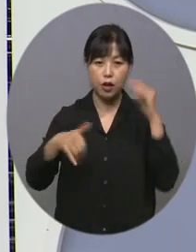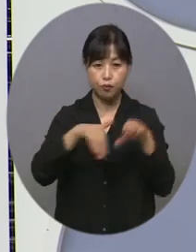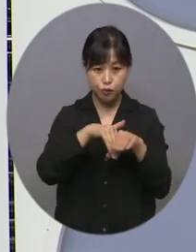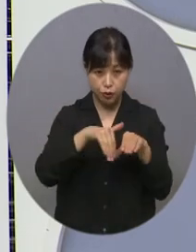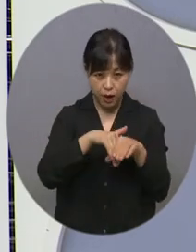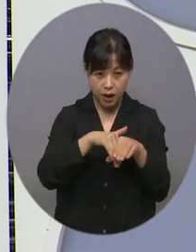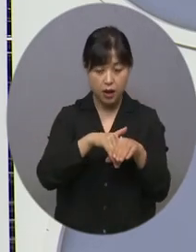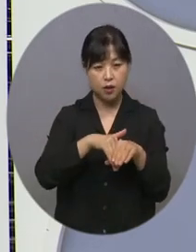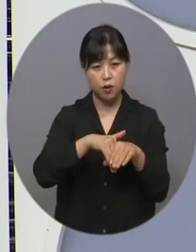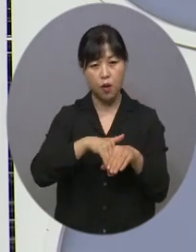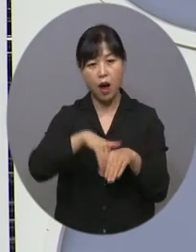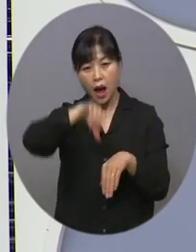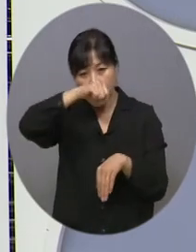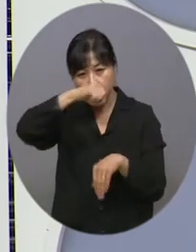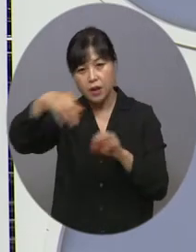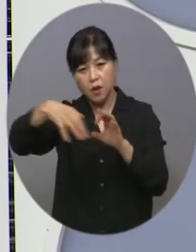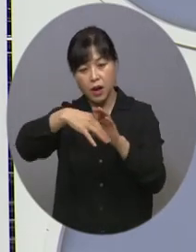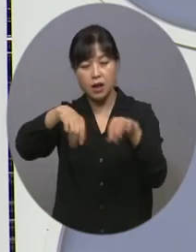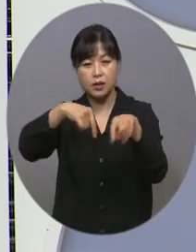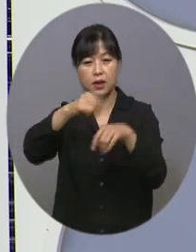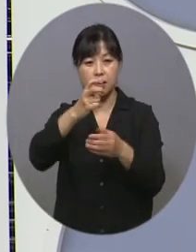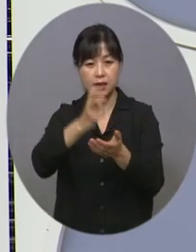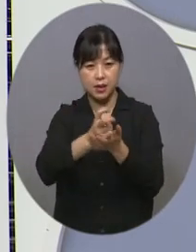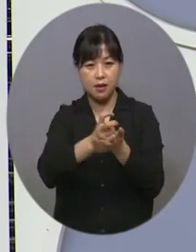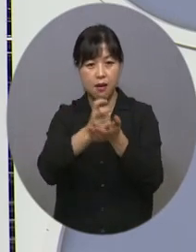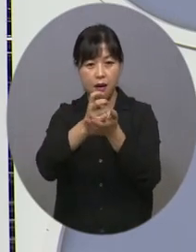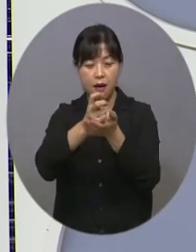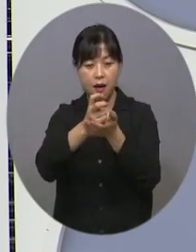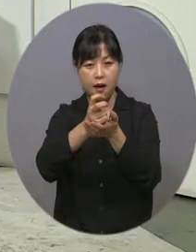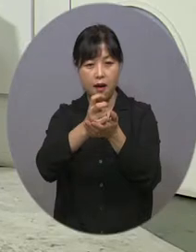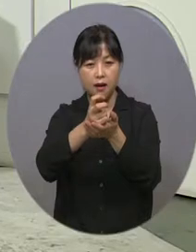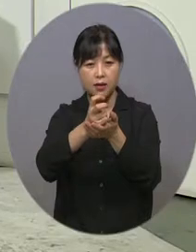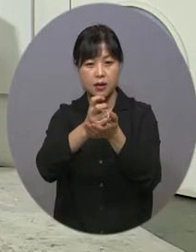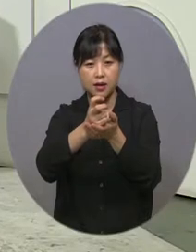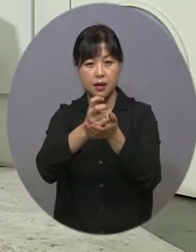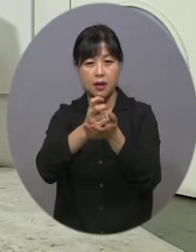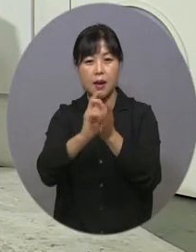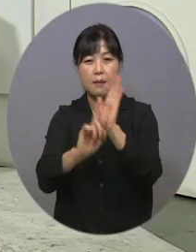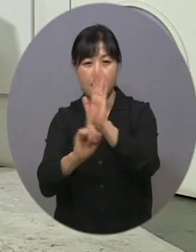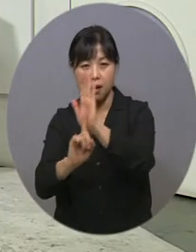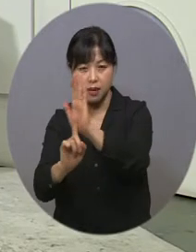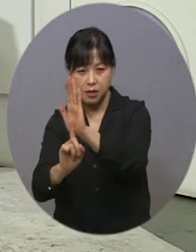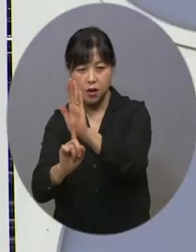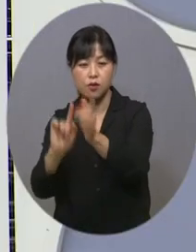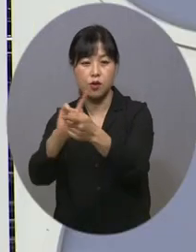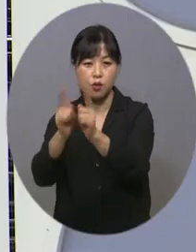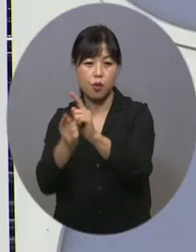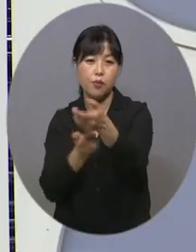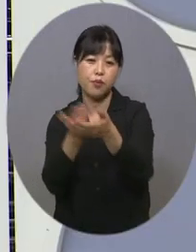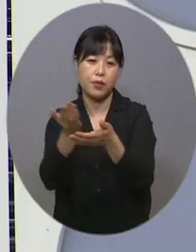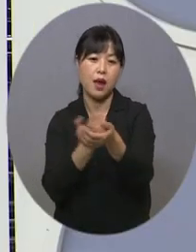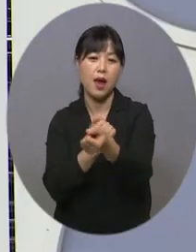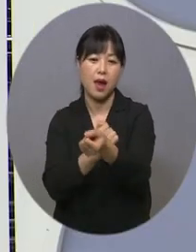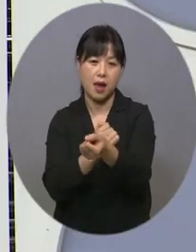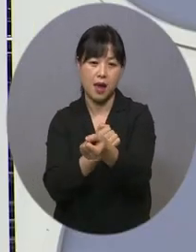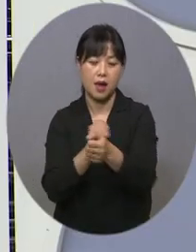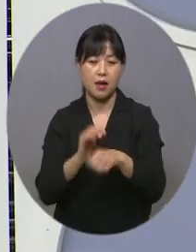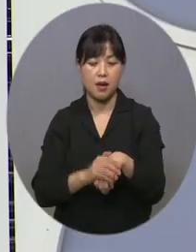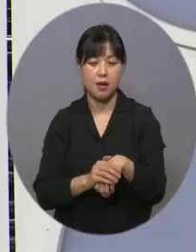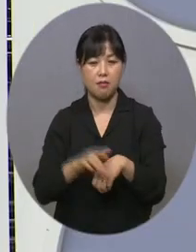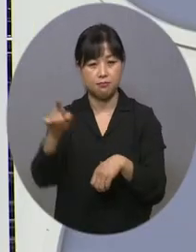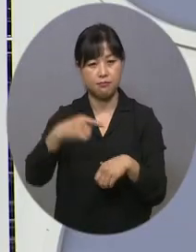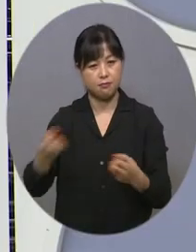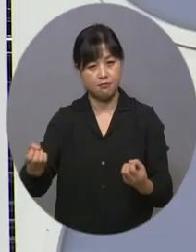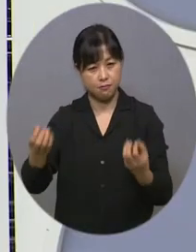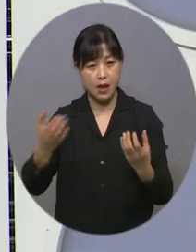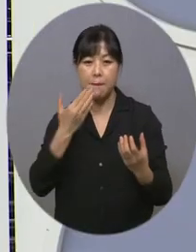아프리카에 관련된 정책이라는 이런 걸 또 널리 아프리카 내에서 홍보할 수 있도록 그래서 양방향으로 서로 주고받는 서로가 그 윈윈할 수